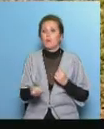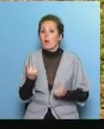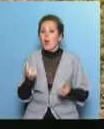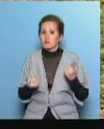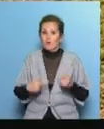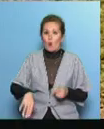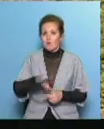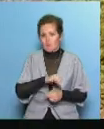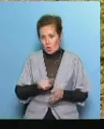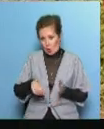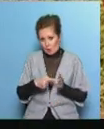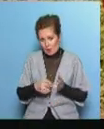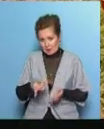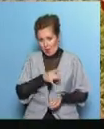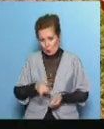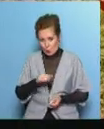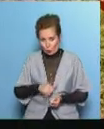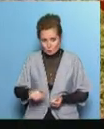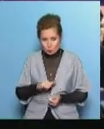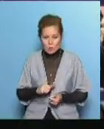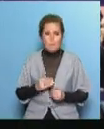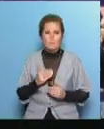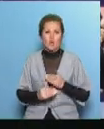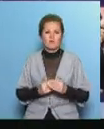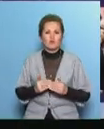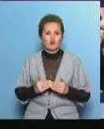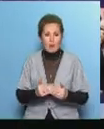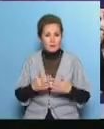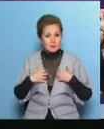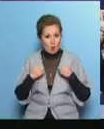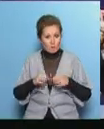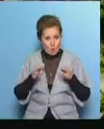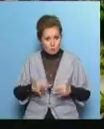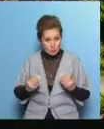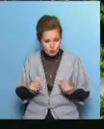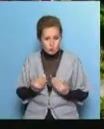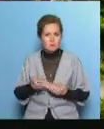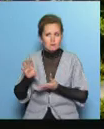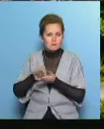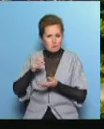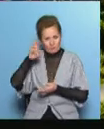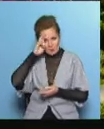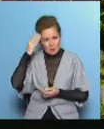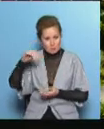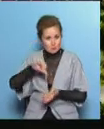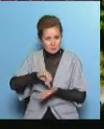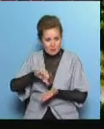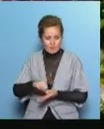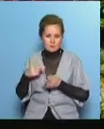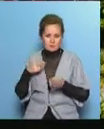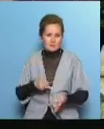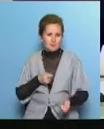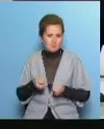всех городах и районах республики. Продвижение здорового образа жизни, по мнению федерального представителя, – дают свои результаты.